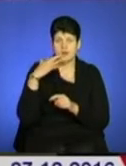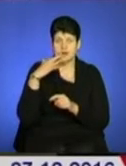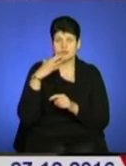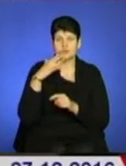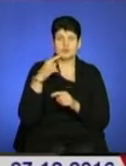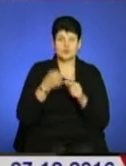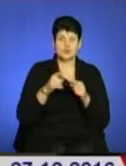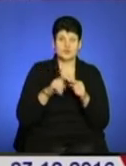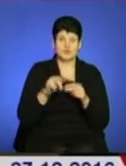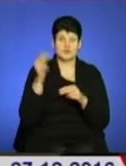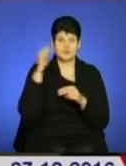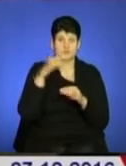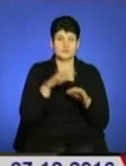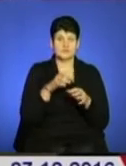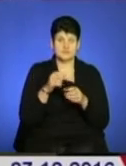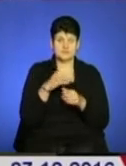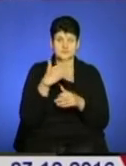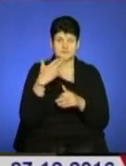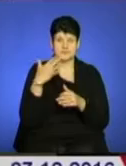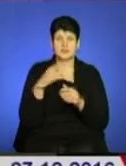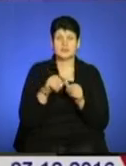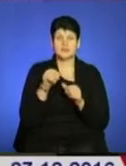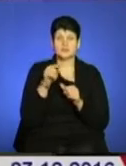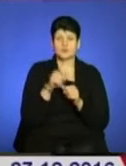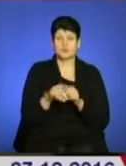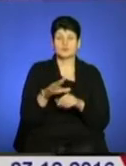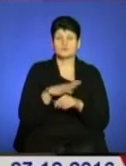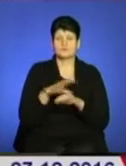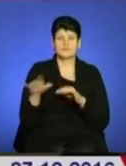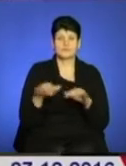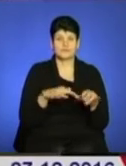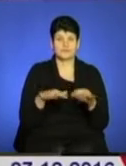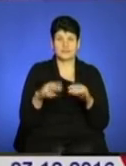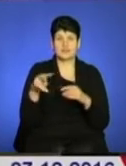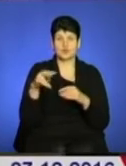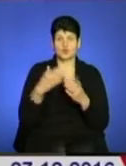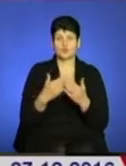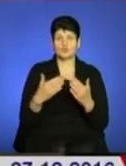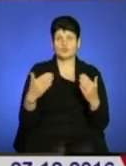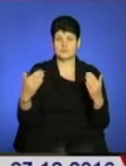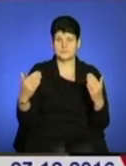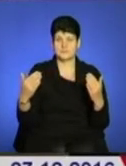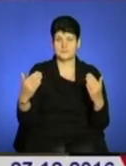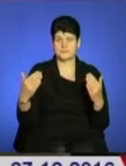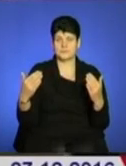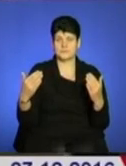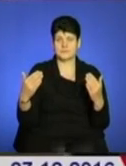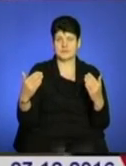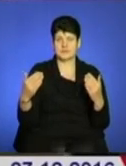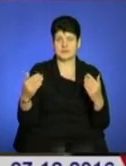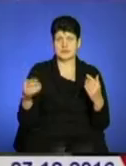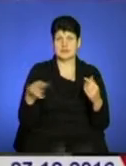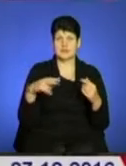курсу винесли. Крім того, в нас був квест в літературному музеї літературного Тернопілля.